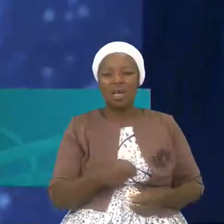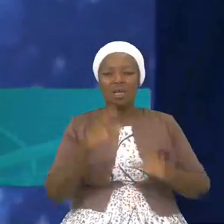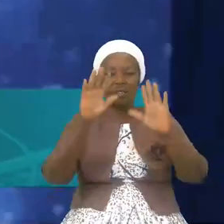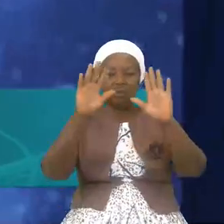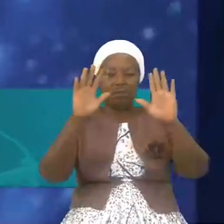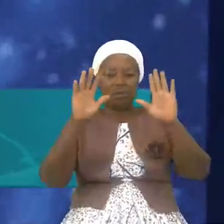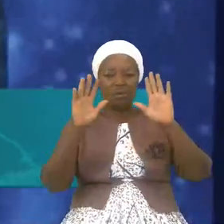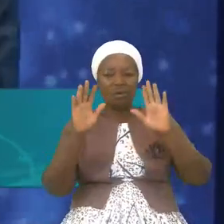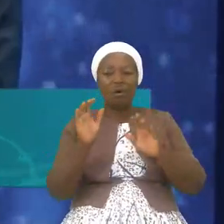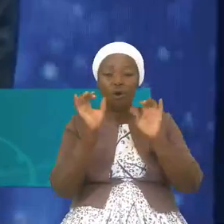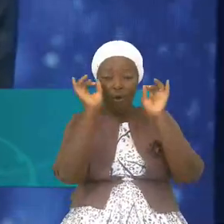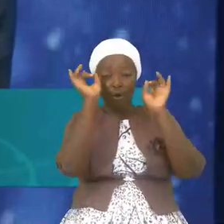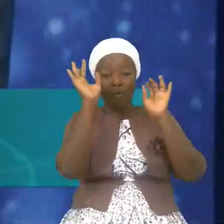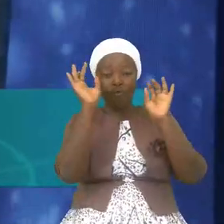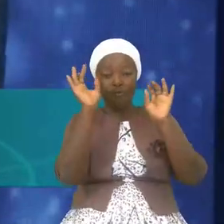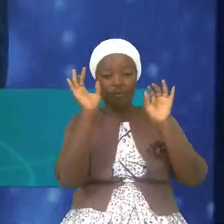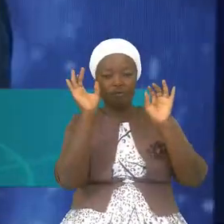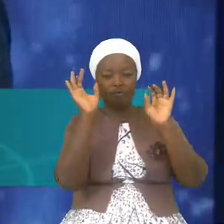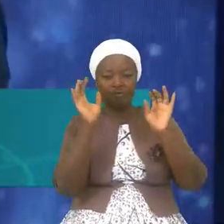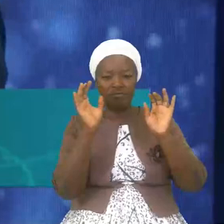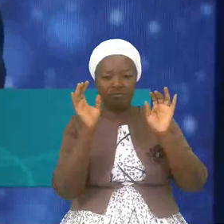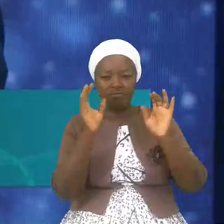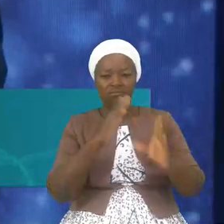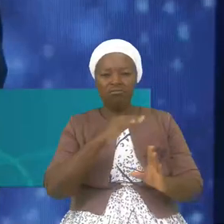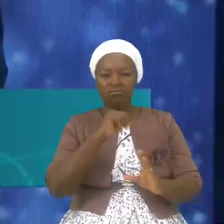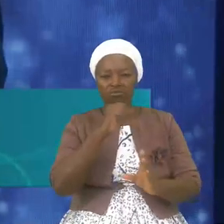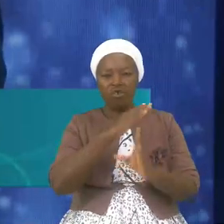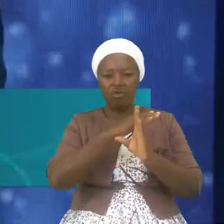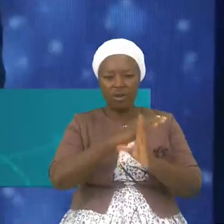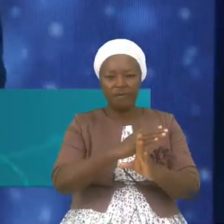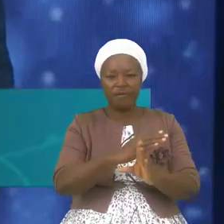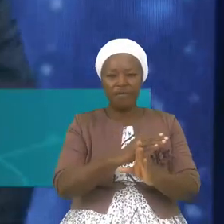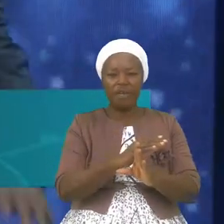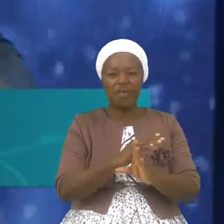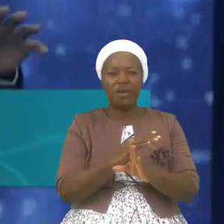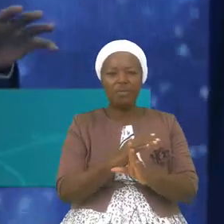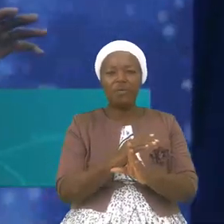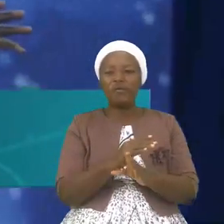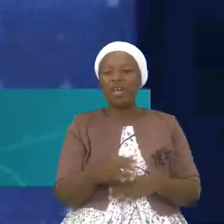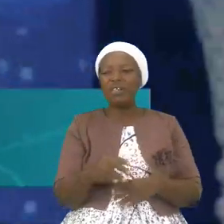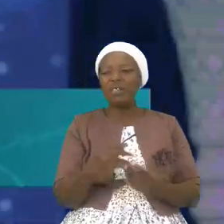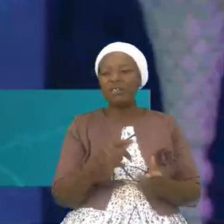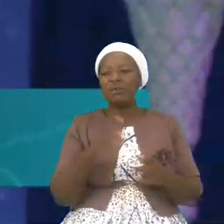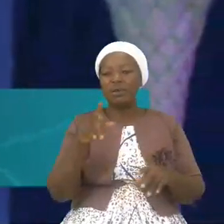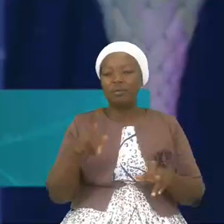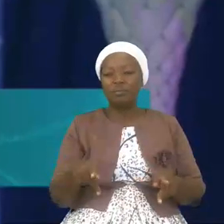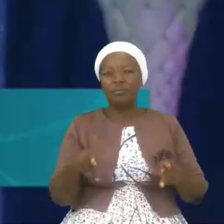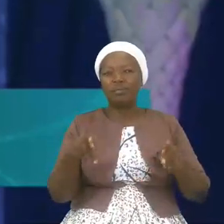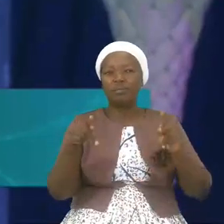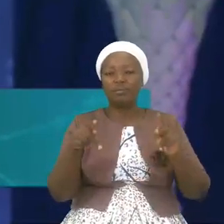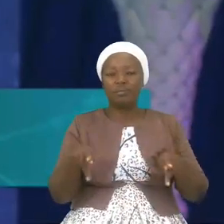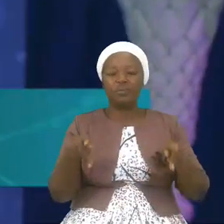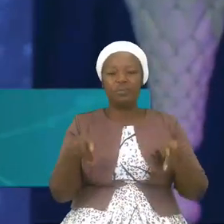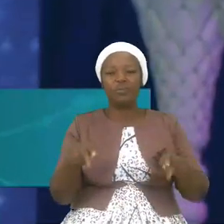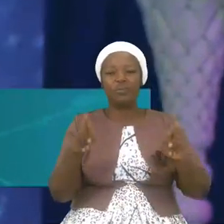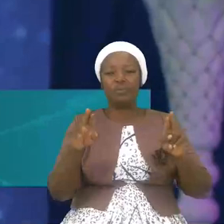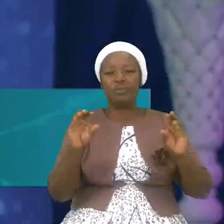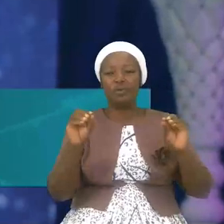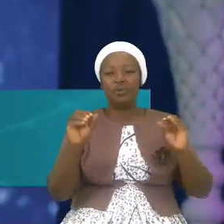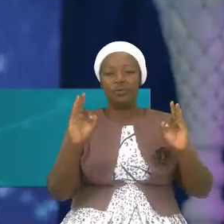Pourquoi est-ce que nous considérons cela? Nous devons considérer pour comprendre l'action de Dieu sur un